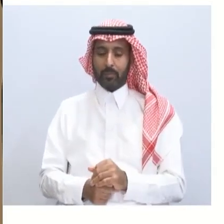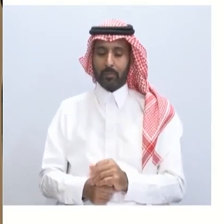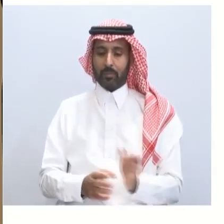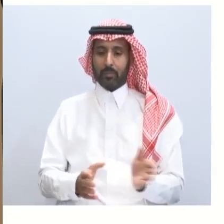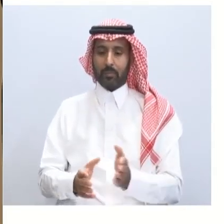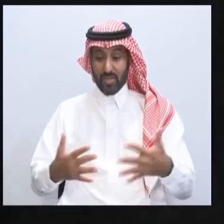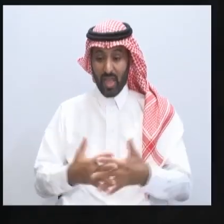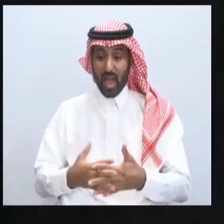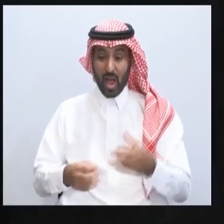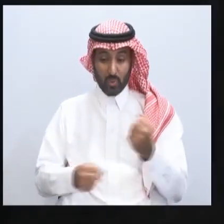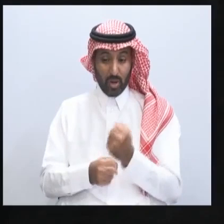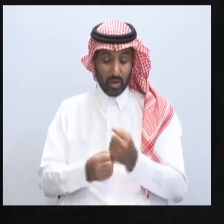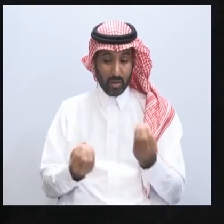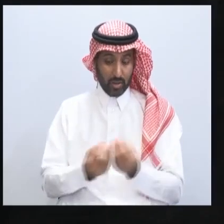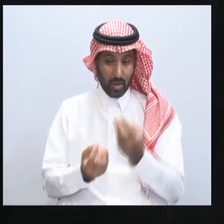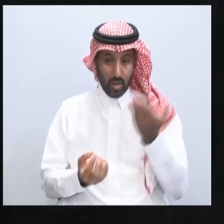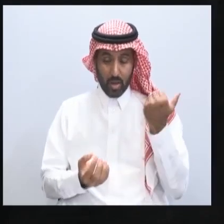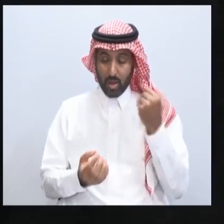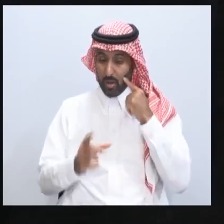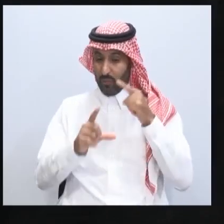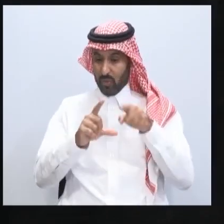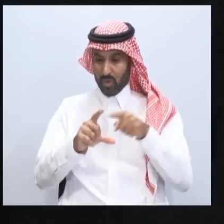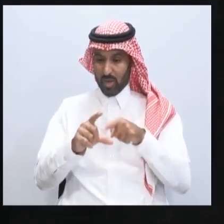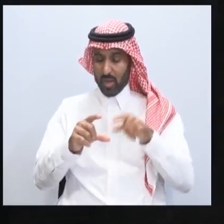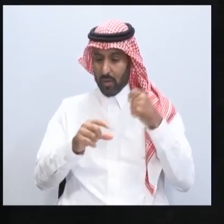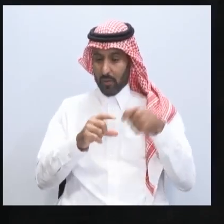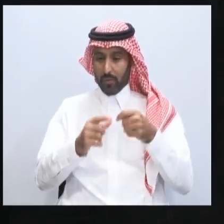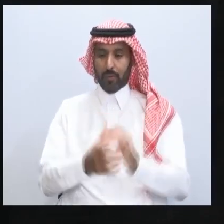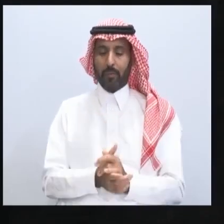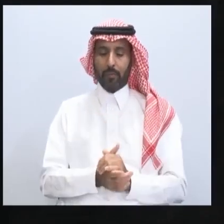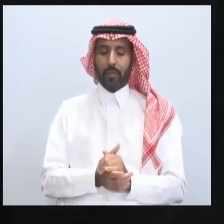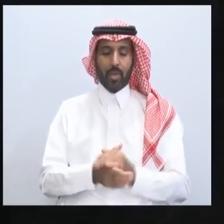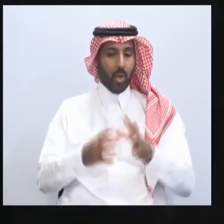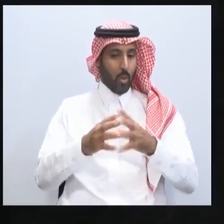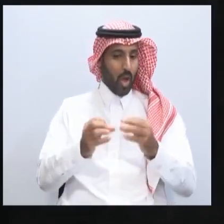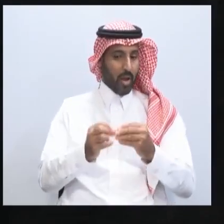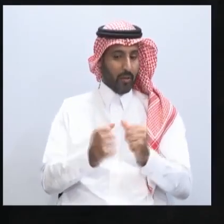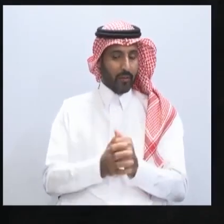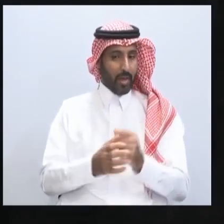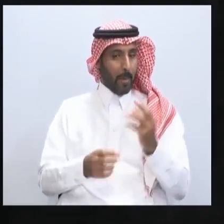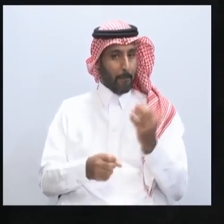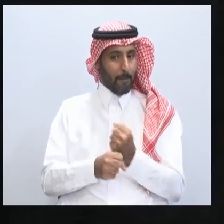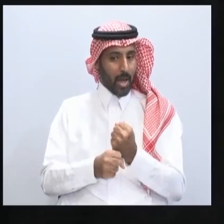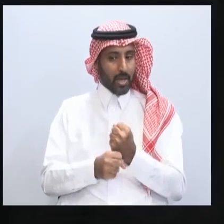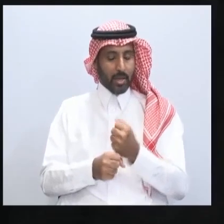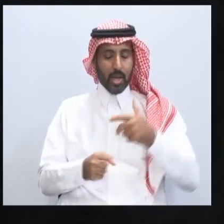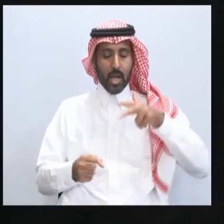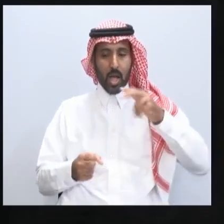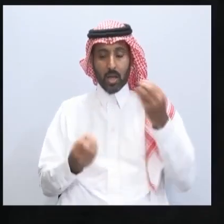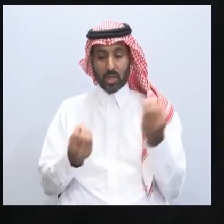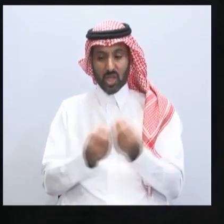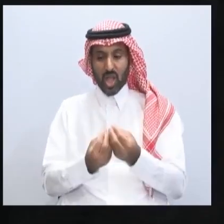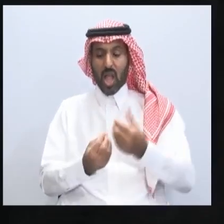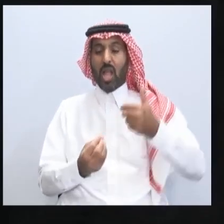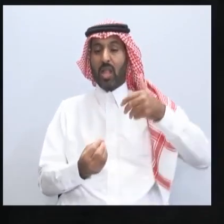بامان شاهدنا سويا هذا الفيديو الجميل نعرف سويا معنى التعاون